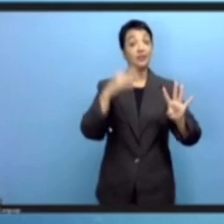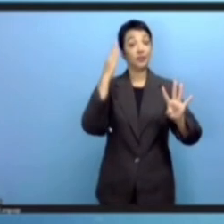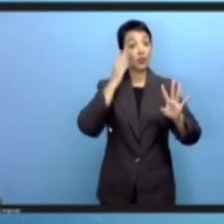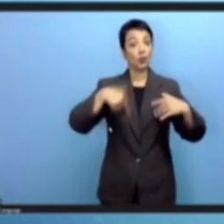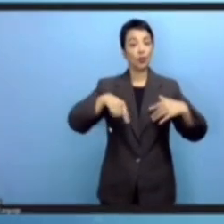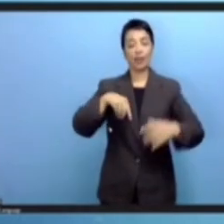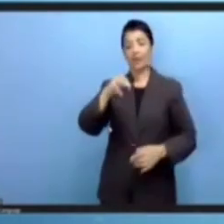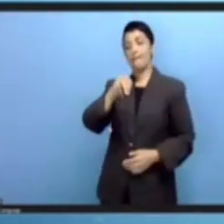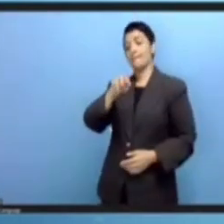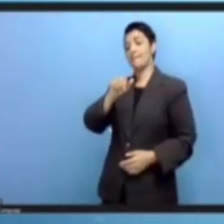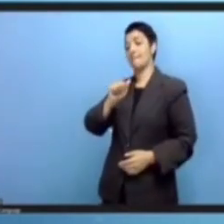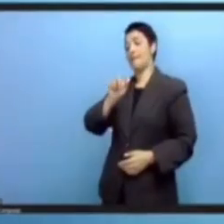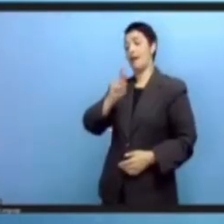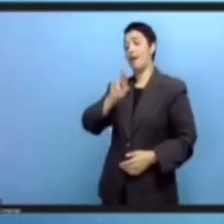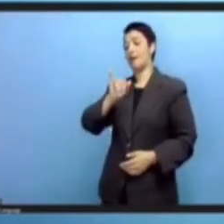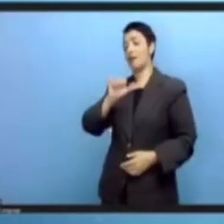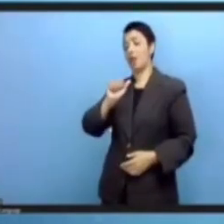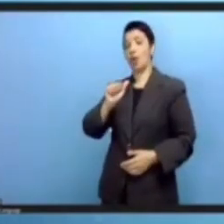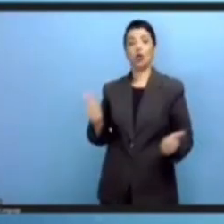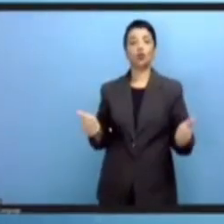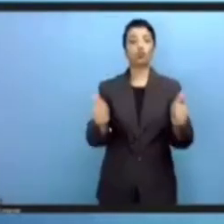forum